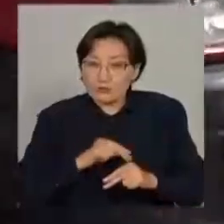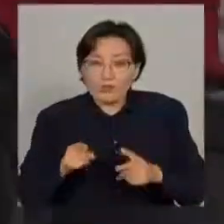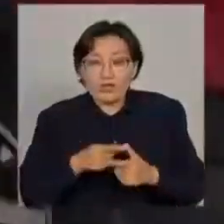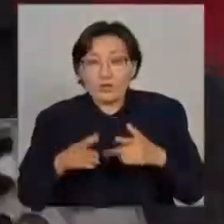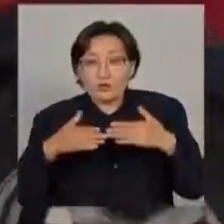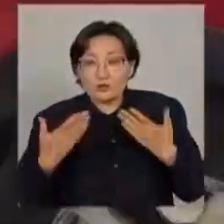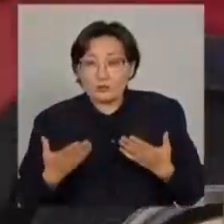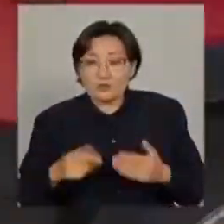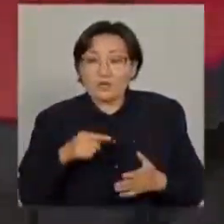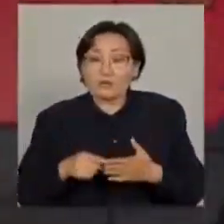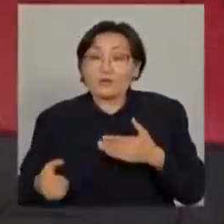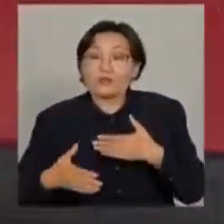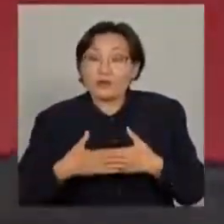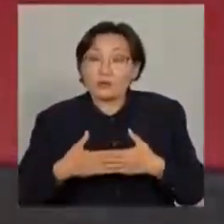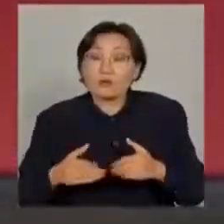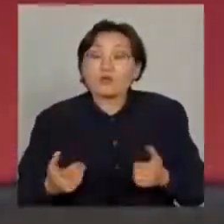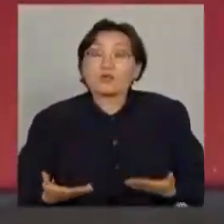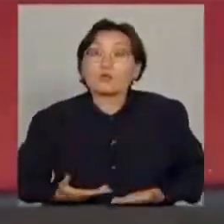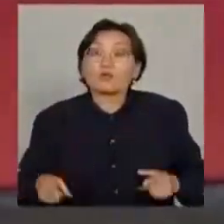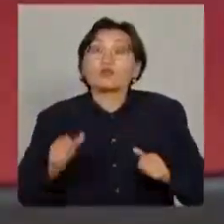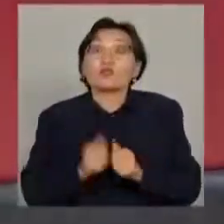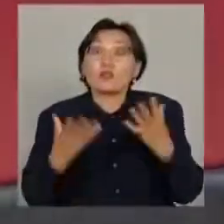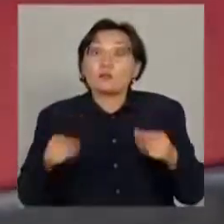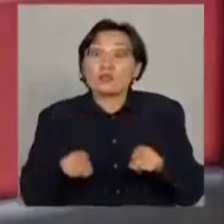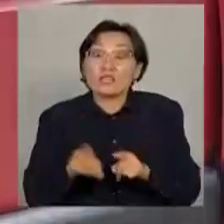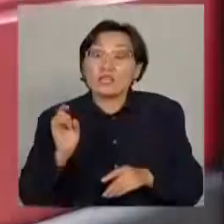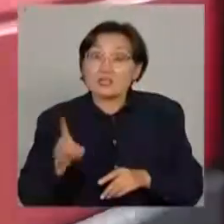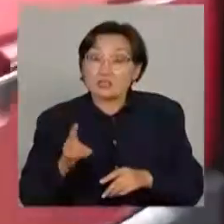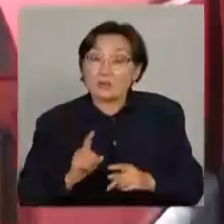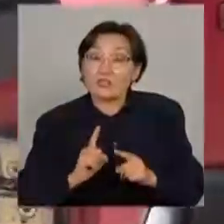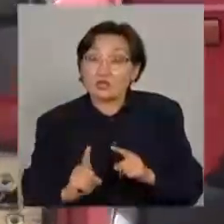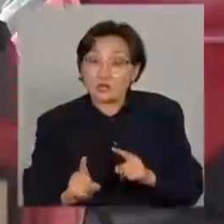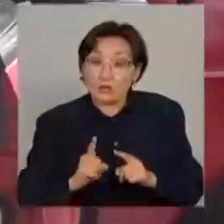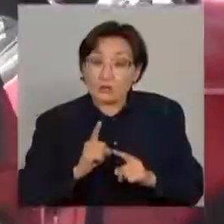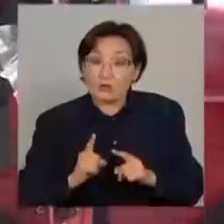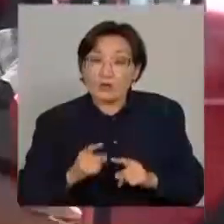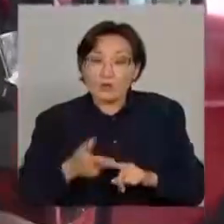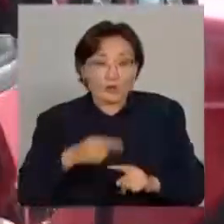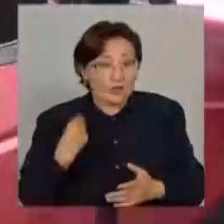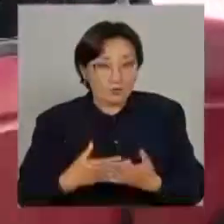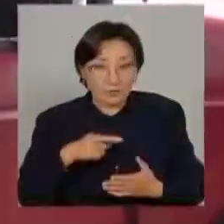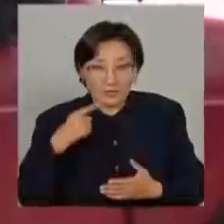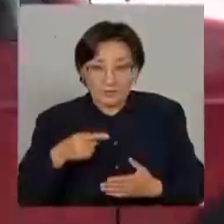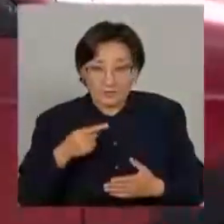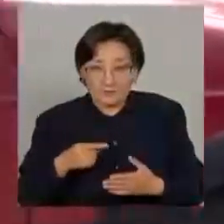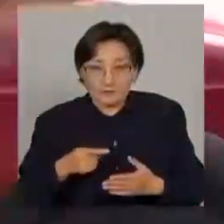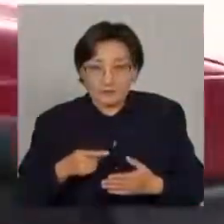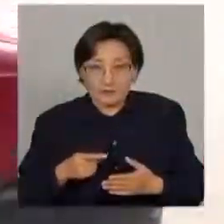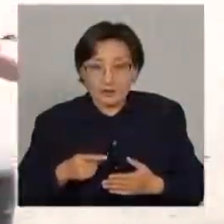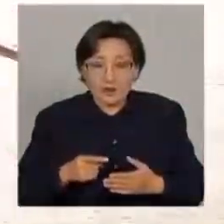Қалаға қарыс жерде тұрсақ та күнделікті мынандай таксимен қатынау қалтамыз құрады дейді қара халық.